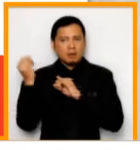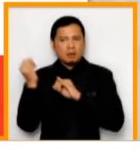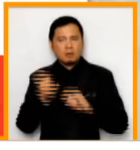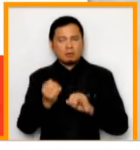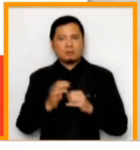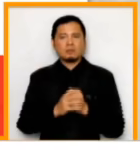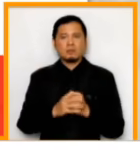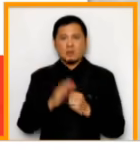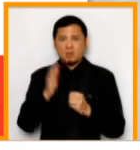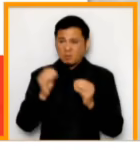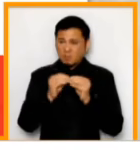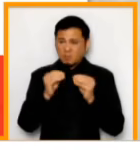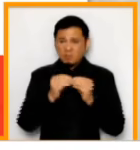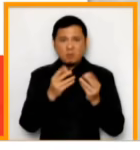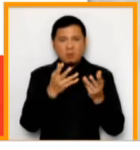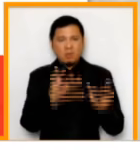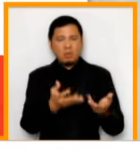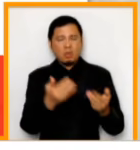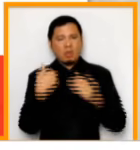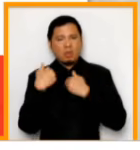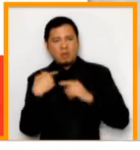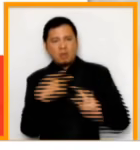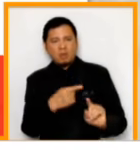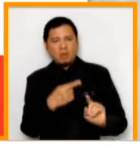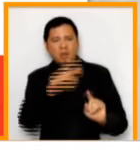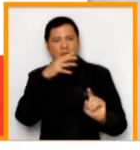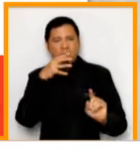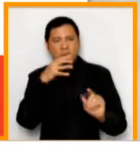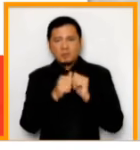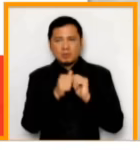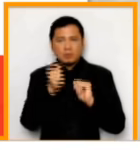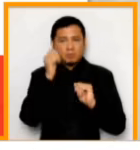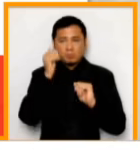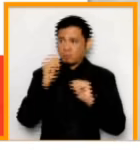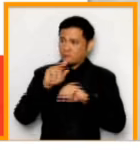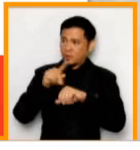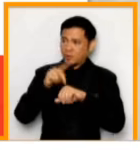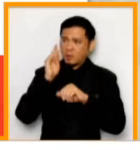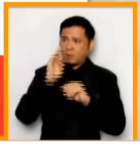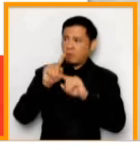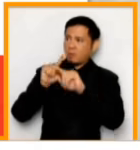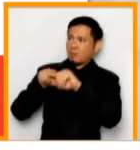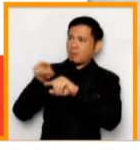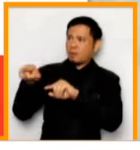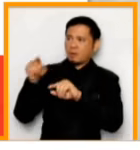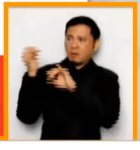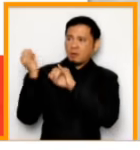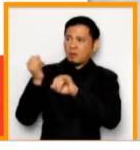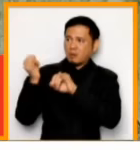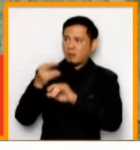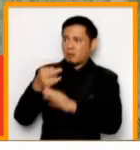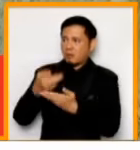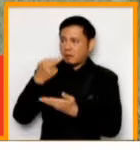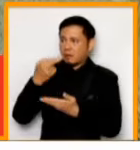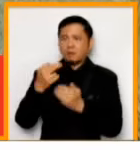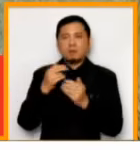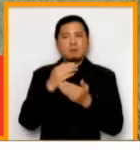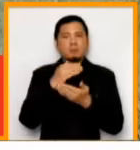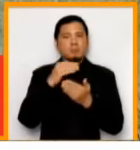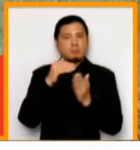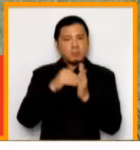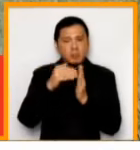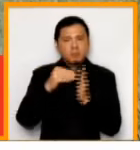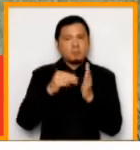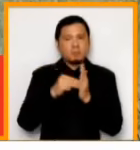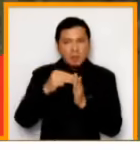mga magsasaka at magiging mas dependent raw ang bansa sa importation. Milyong-milyong kita rin daw ang mawawala sa gobyerno. Kino-question